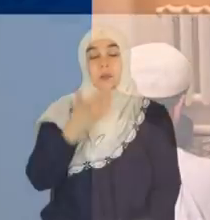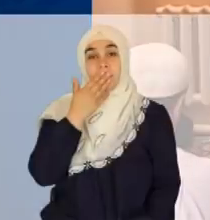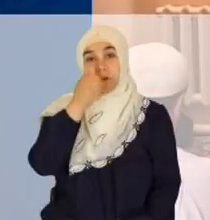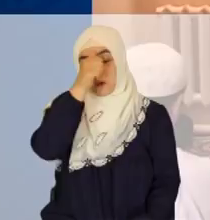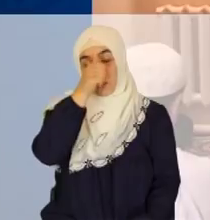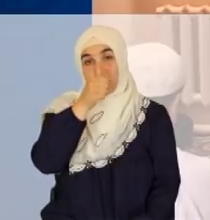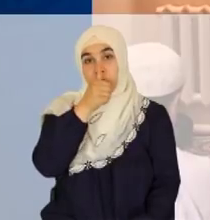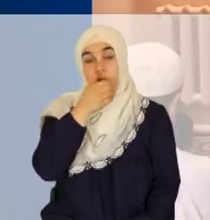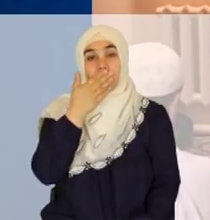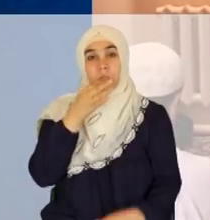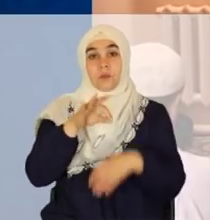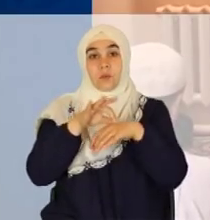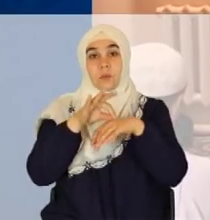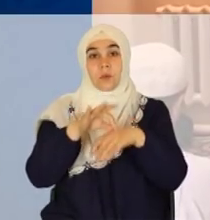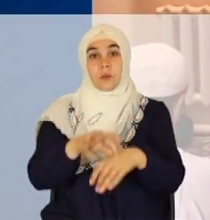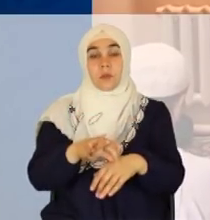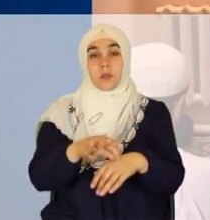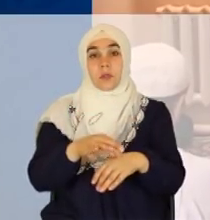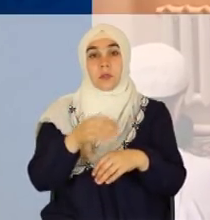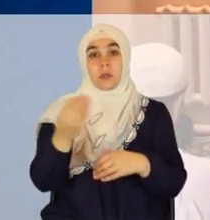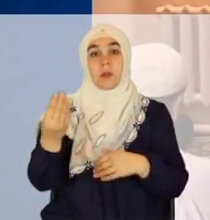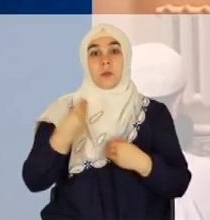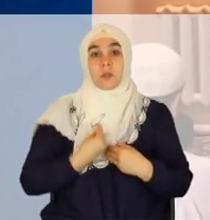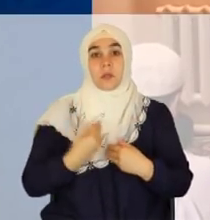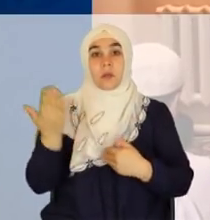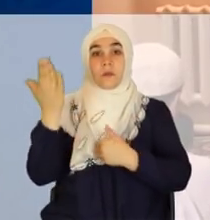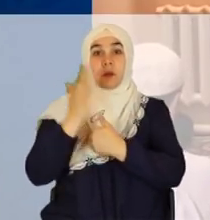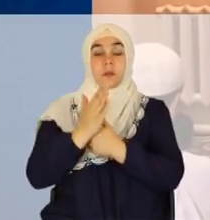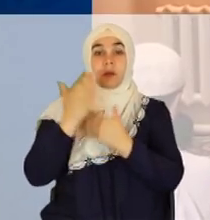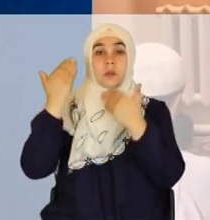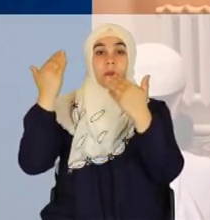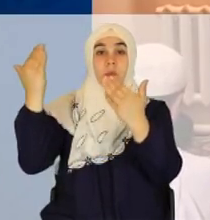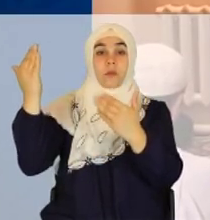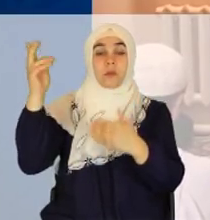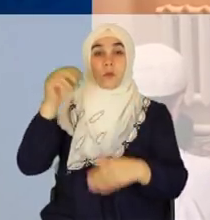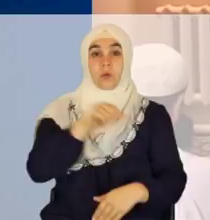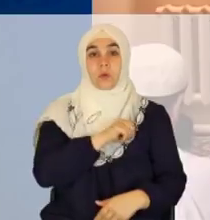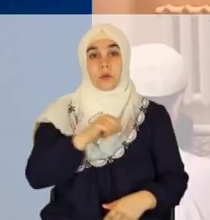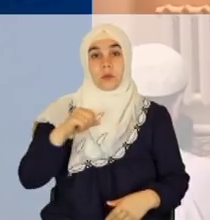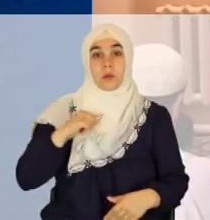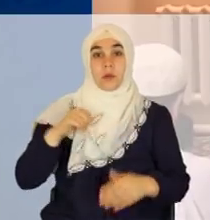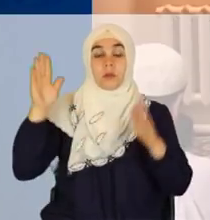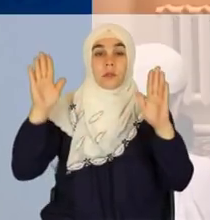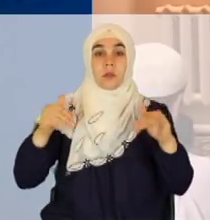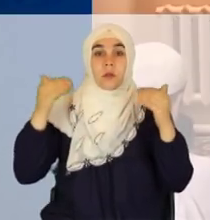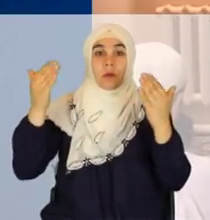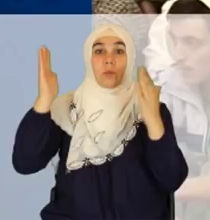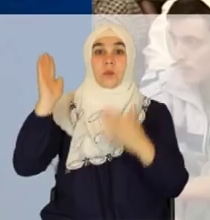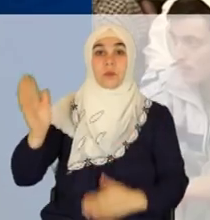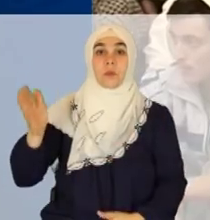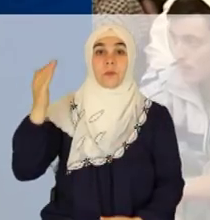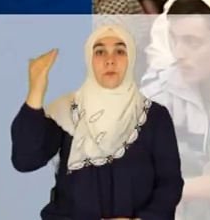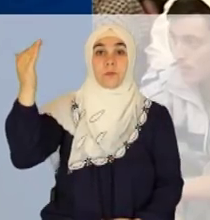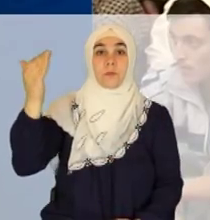رمضان آية روزاسنا تماقنا بس درجة فاس قلقنا الله تعالى حمد سنة على